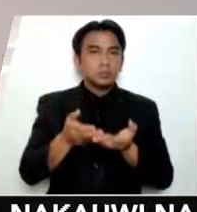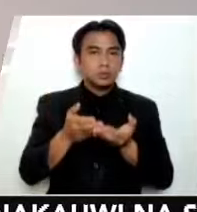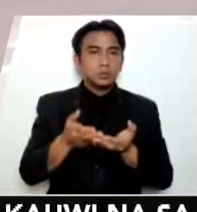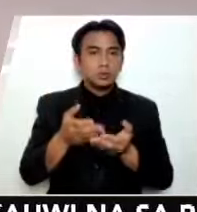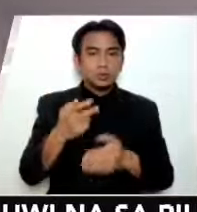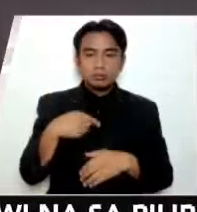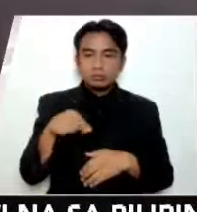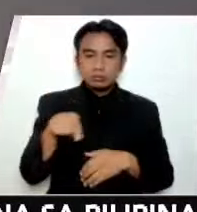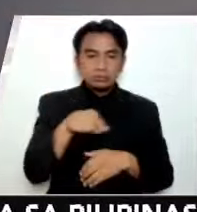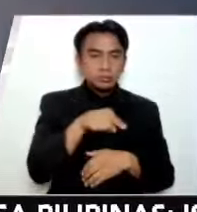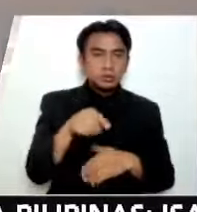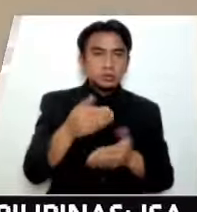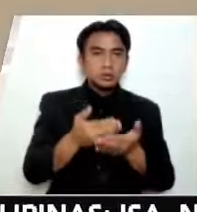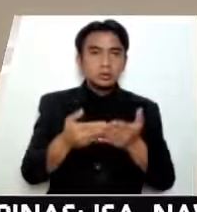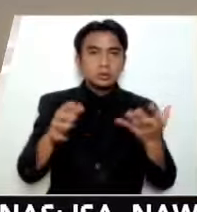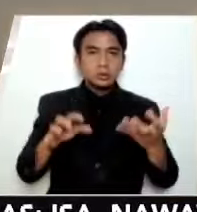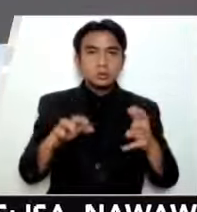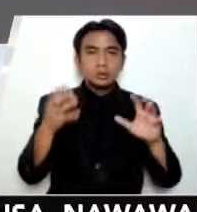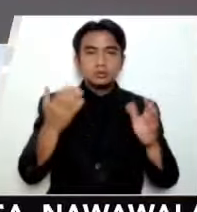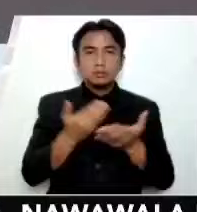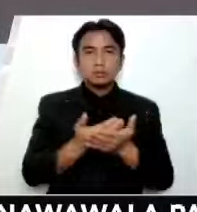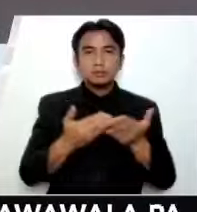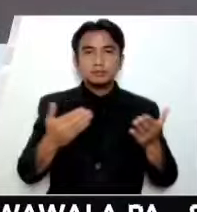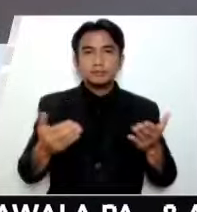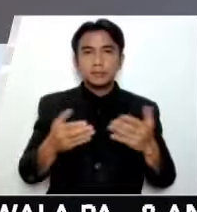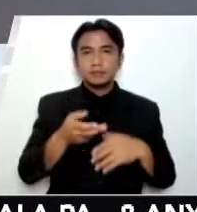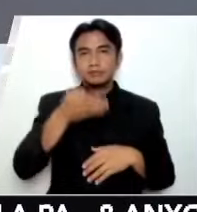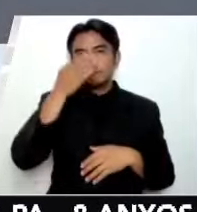gamit at bahagi ng nasirang kisame.